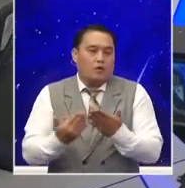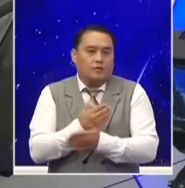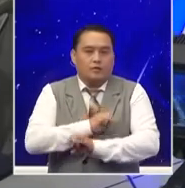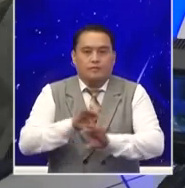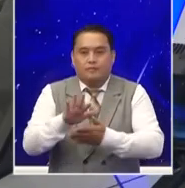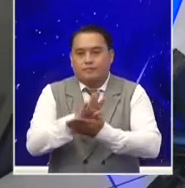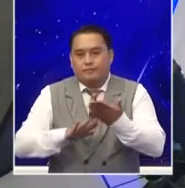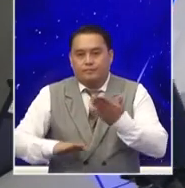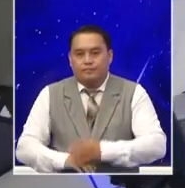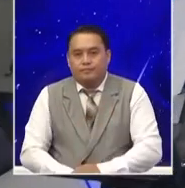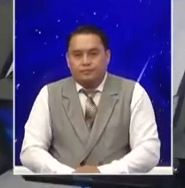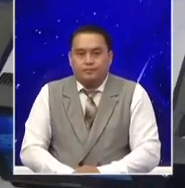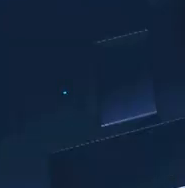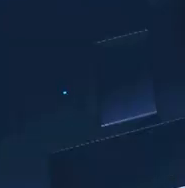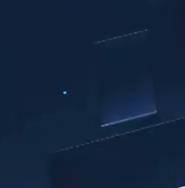о самом главном.